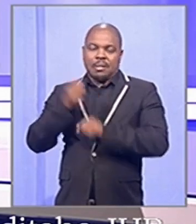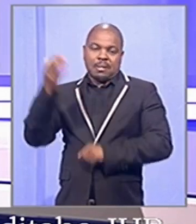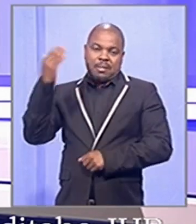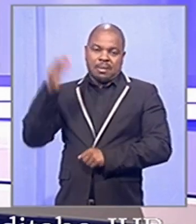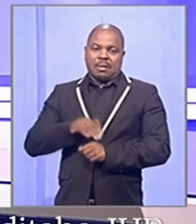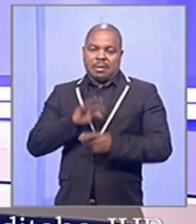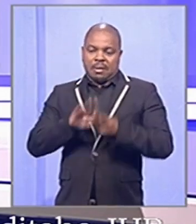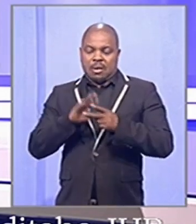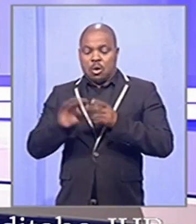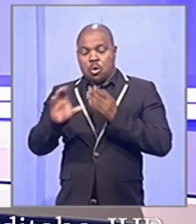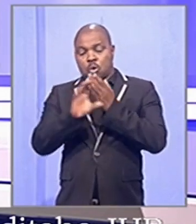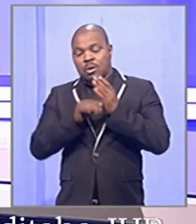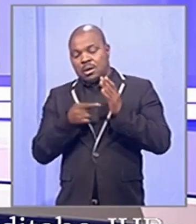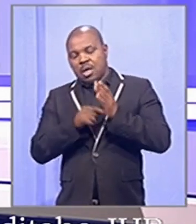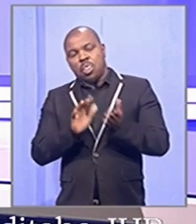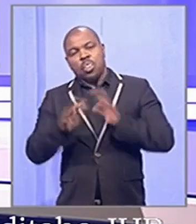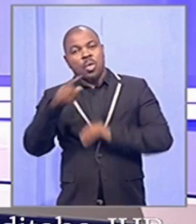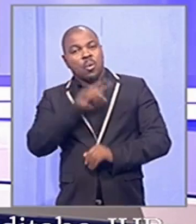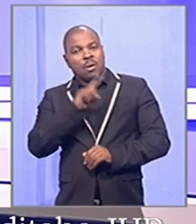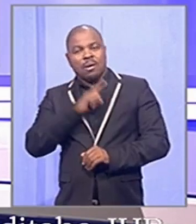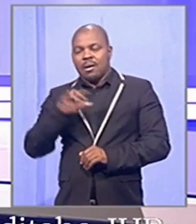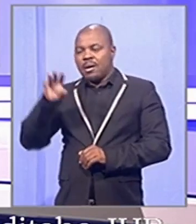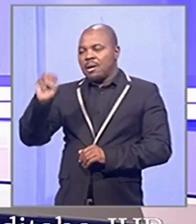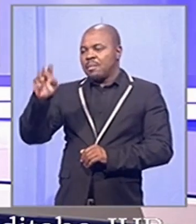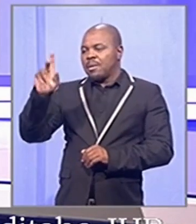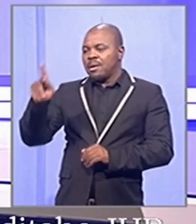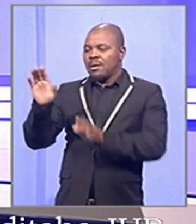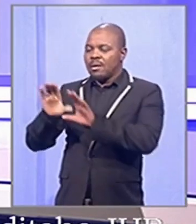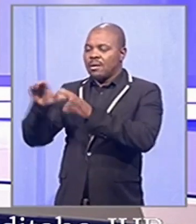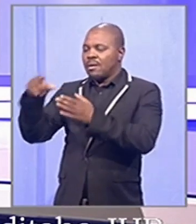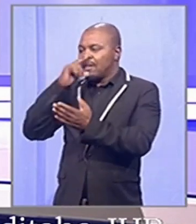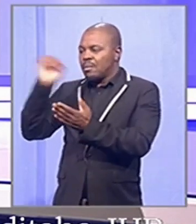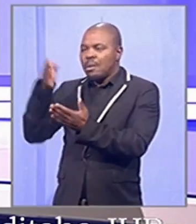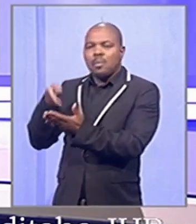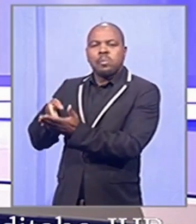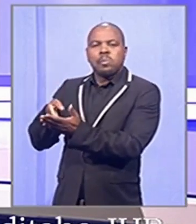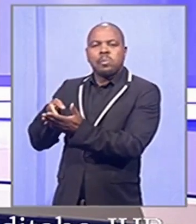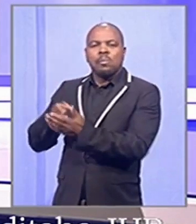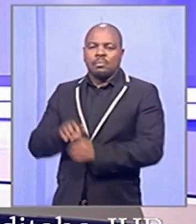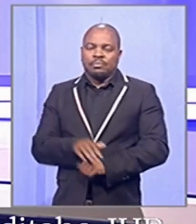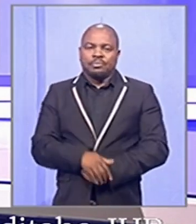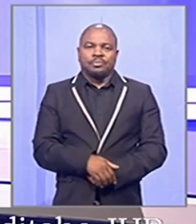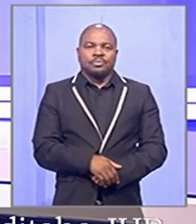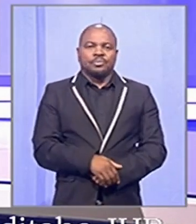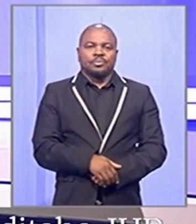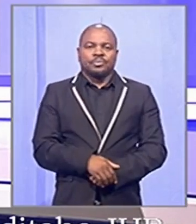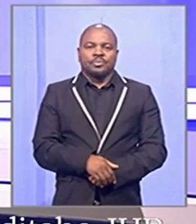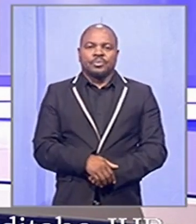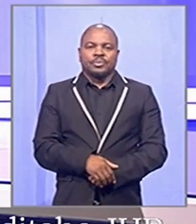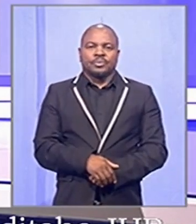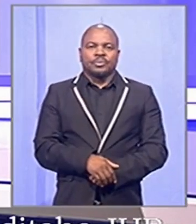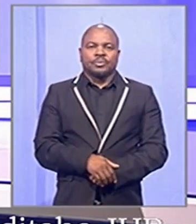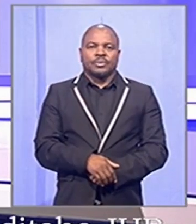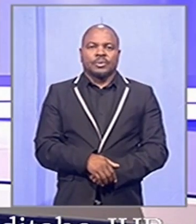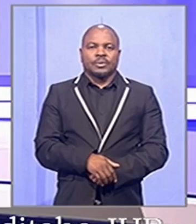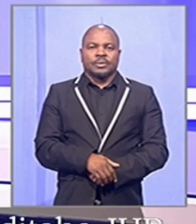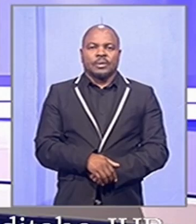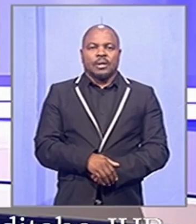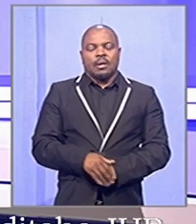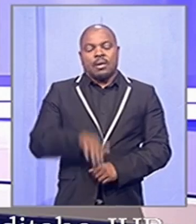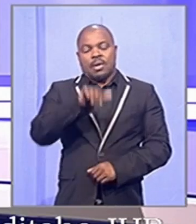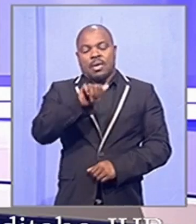la 16 kgweding ya Tshitwe ngwahola le ho hatikela molao wa motheo wa mokga ha ne a hlahella lenaneng la